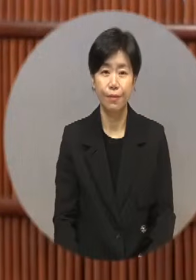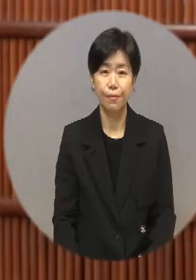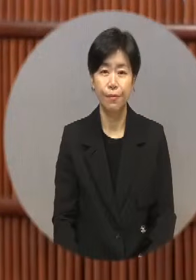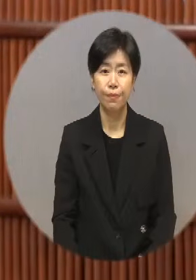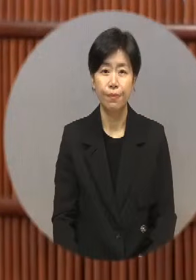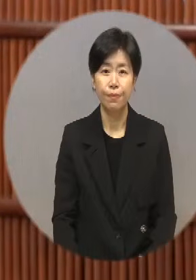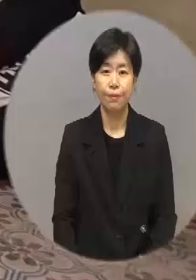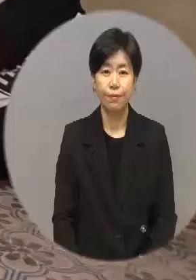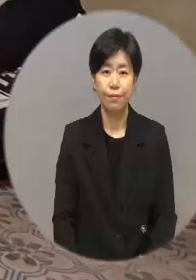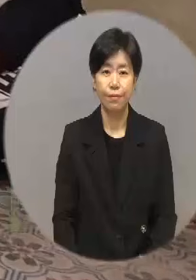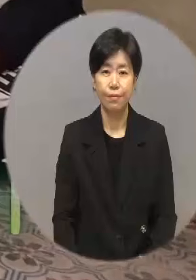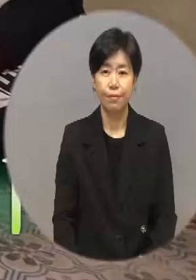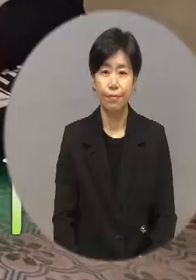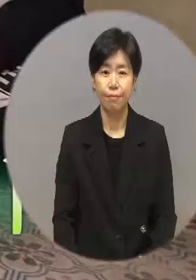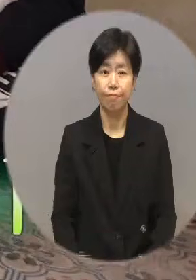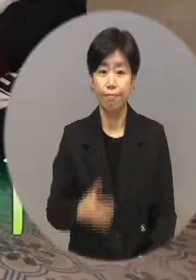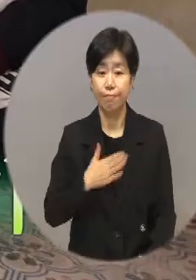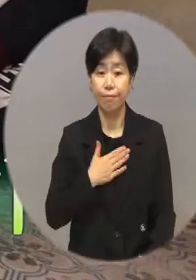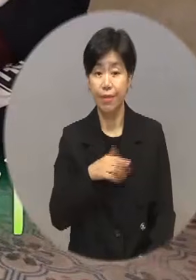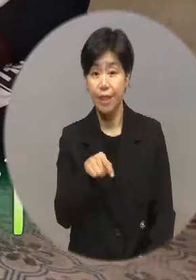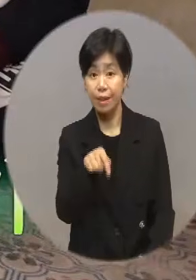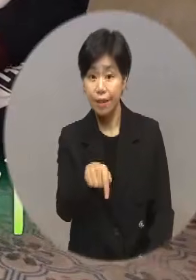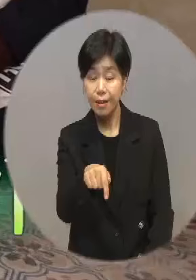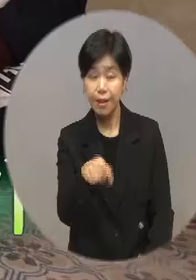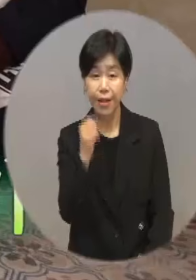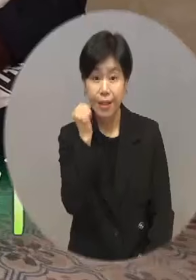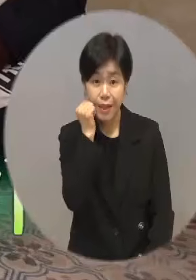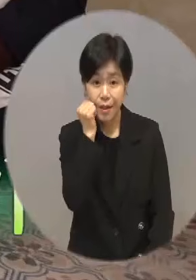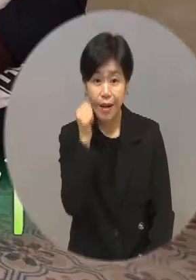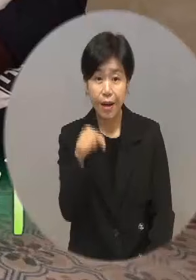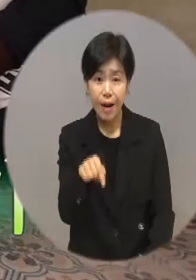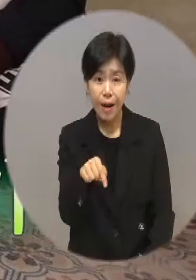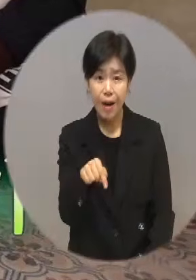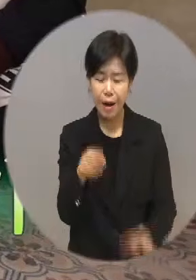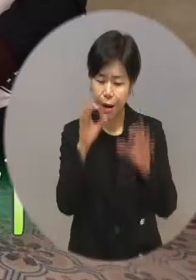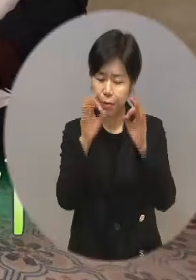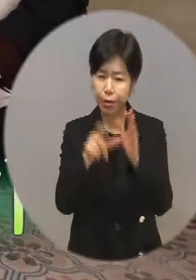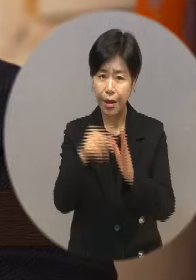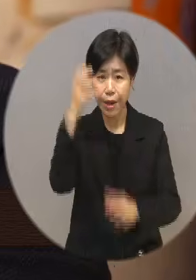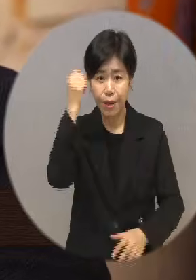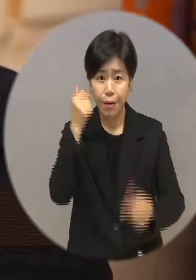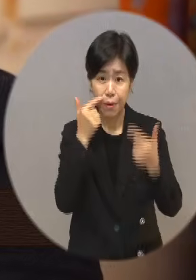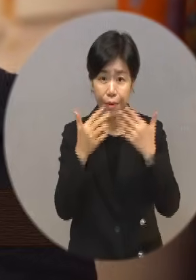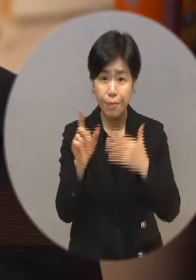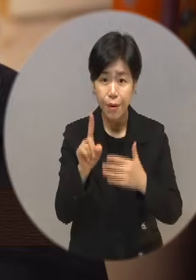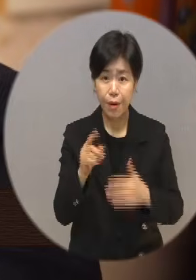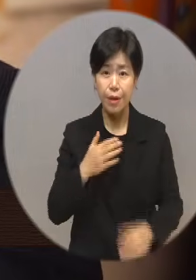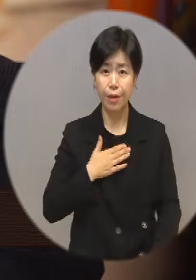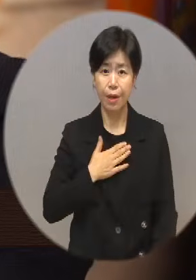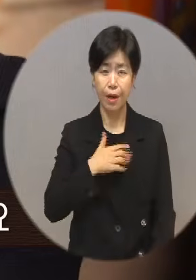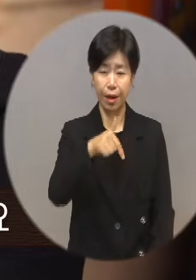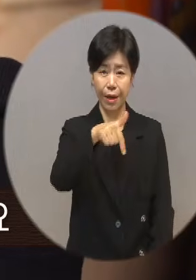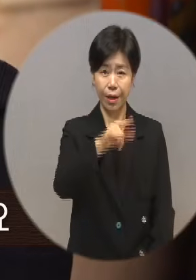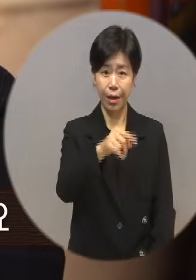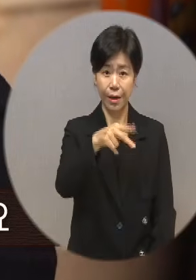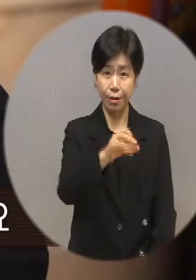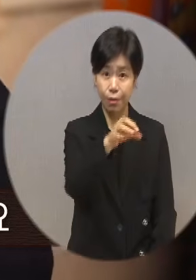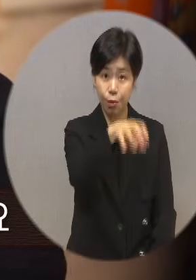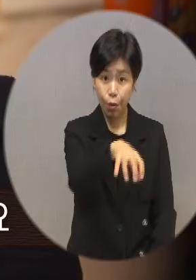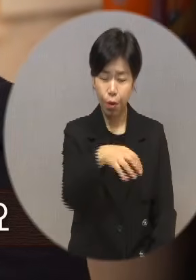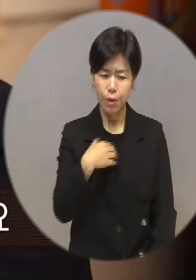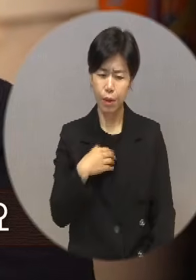약고추장. 제가 이 개성약과에 너무 그 인상이 강한 것이 제가 개성 한 2번 갔었는데 마지막